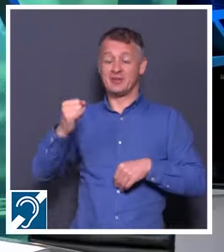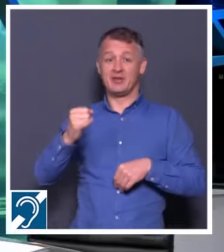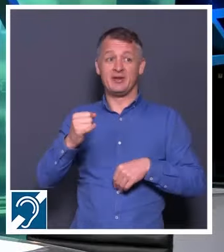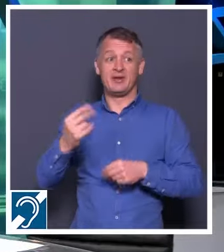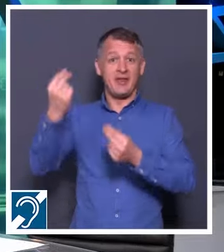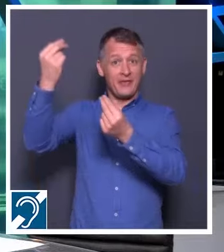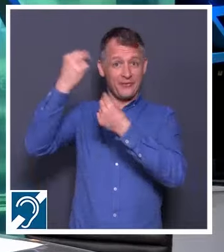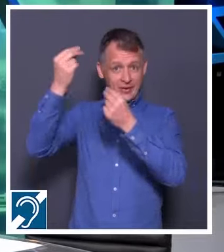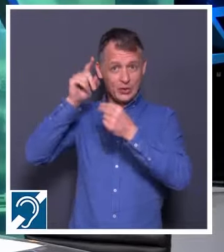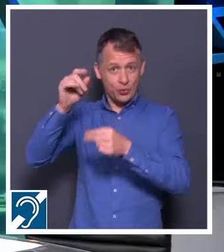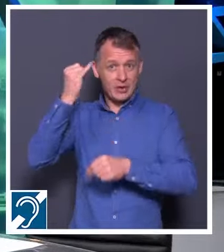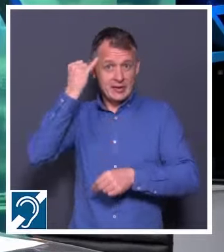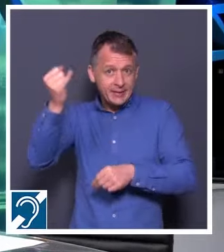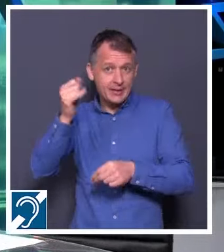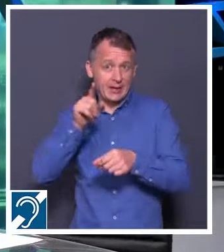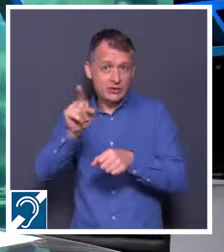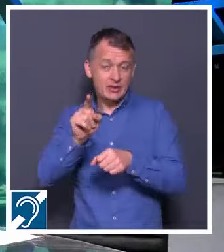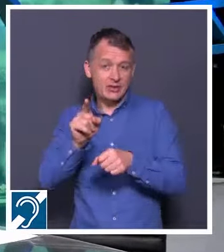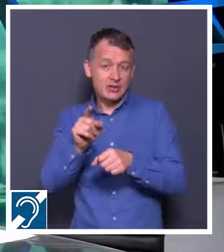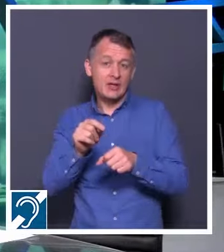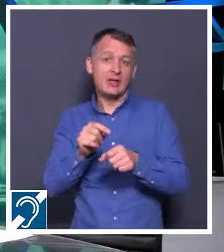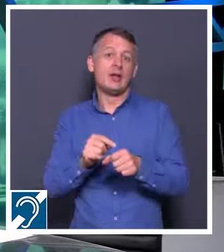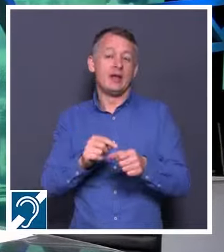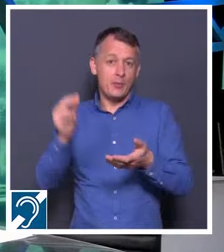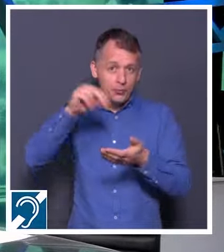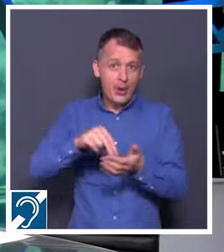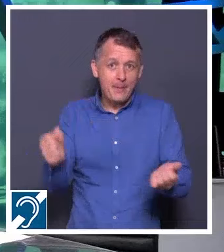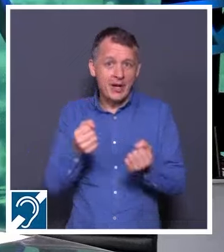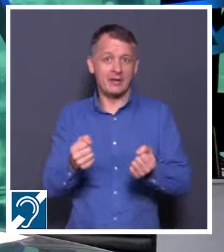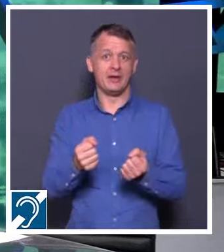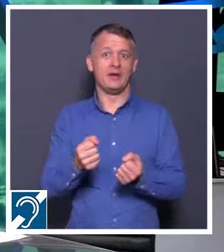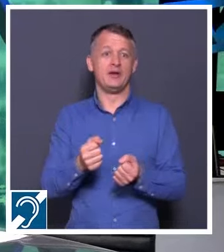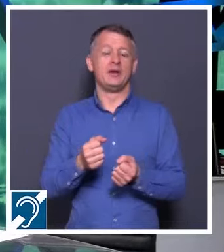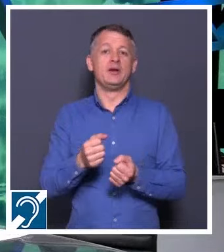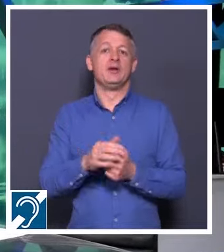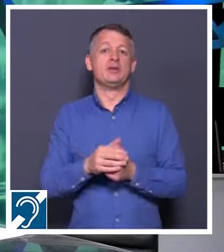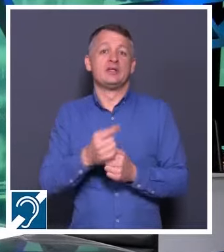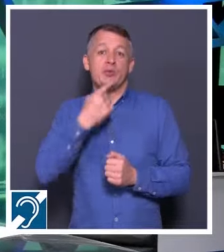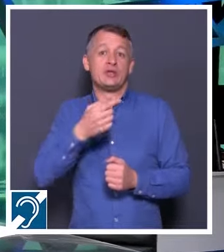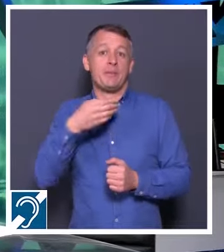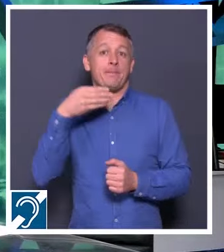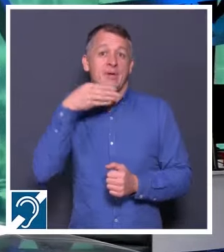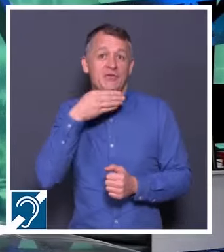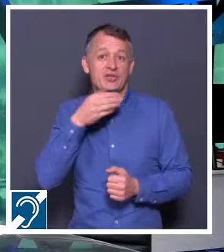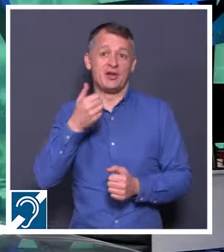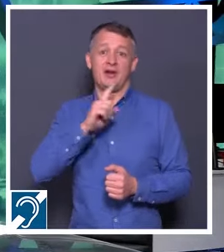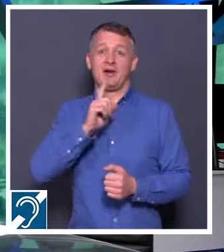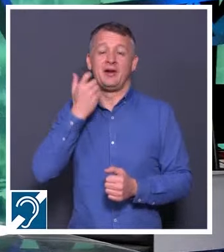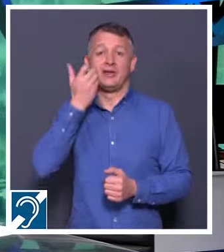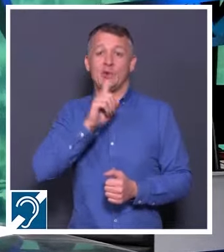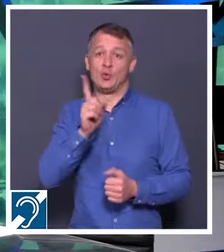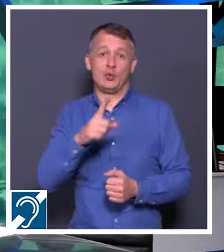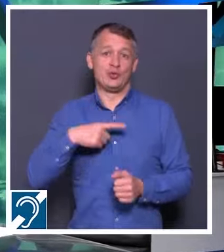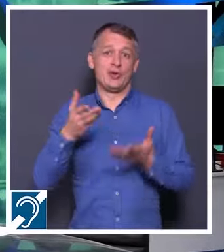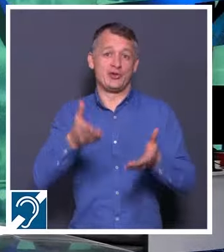cunoști și să le consideri benefice atunci când știm foarte bine că ele nu sunt așa. Eu aș simplifica